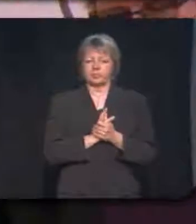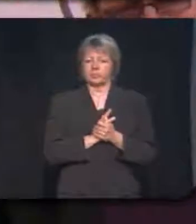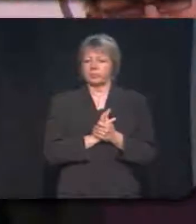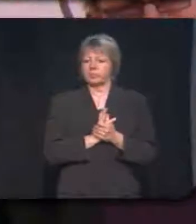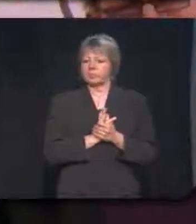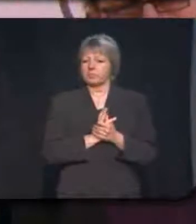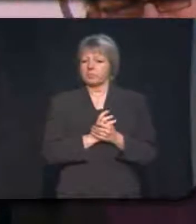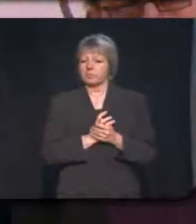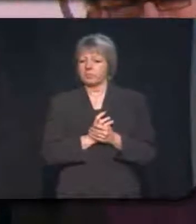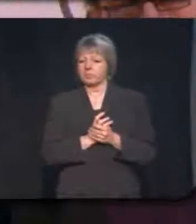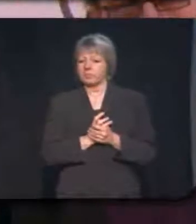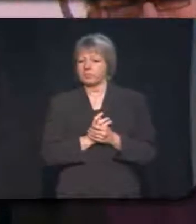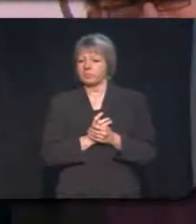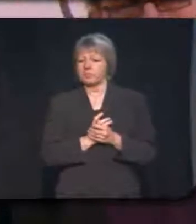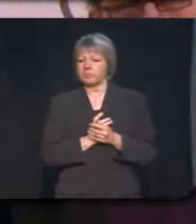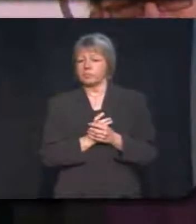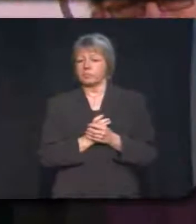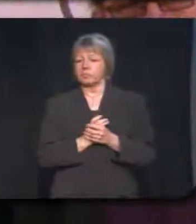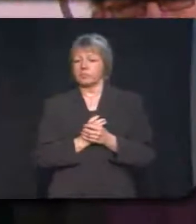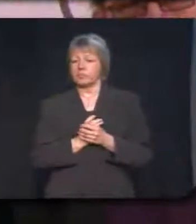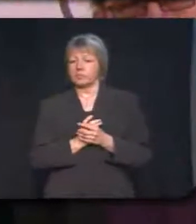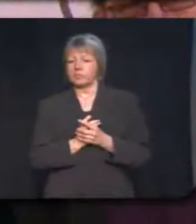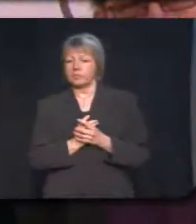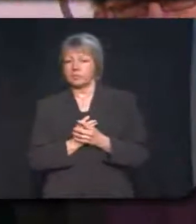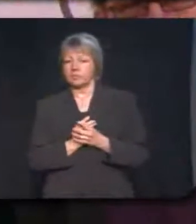die ohrantrag ja